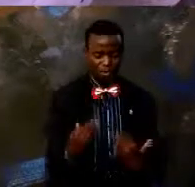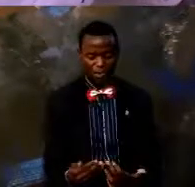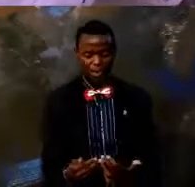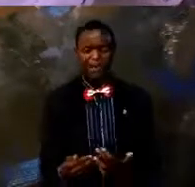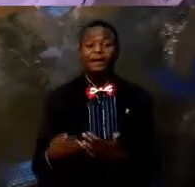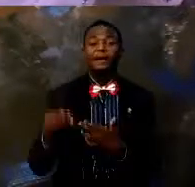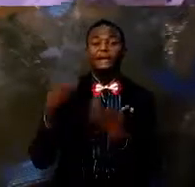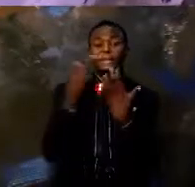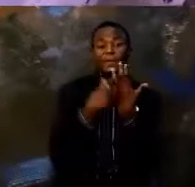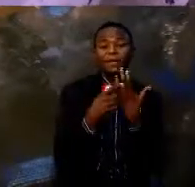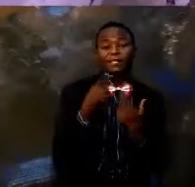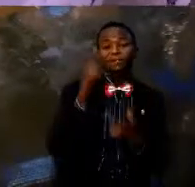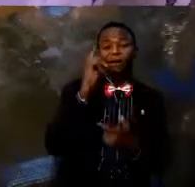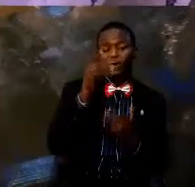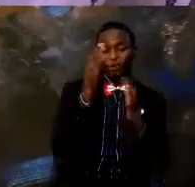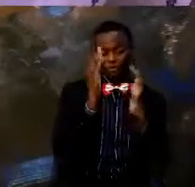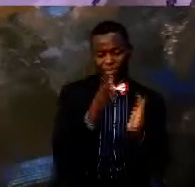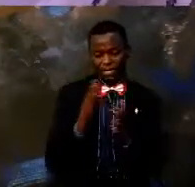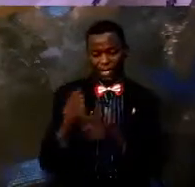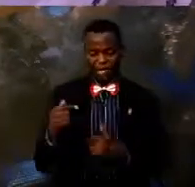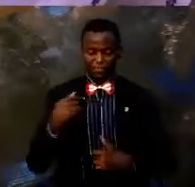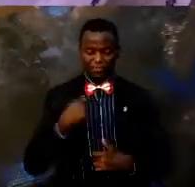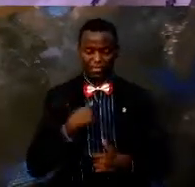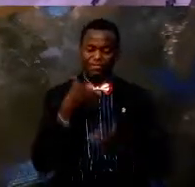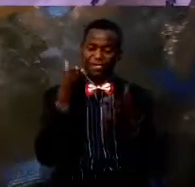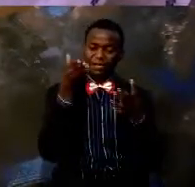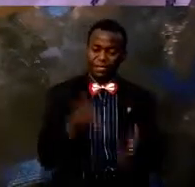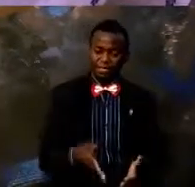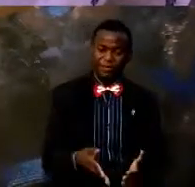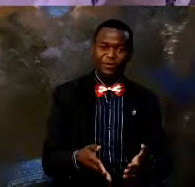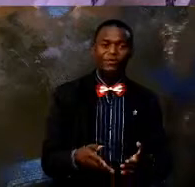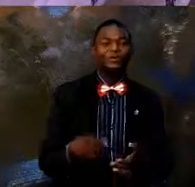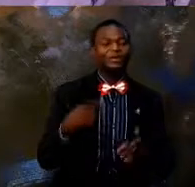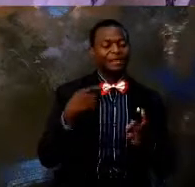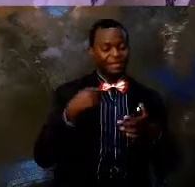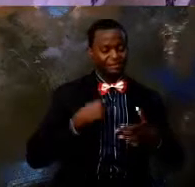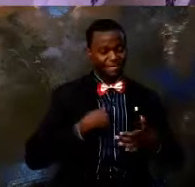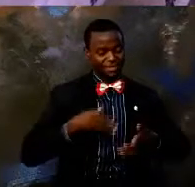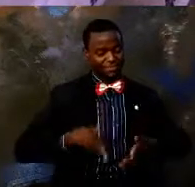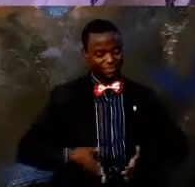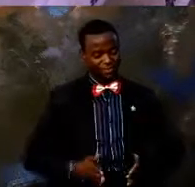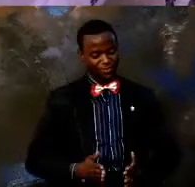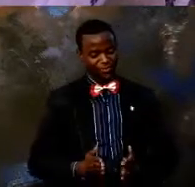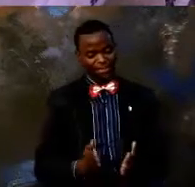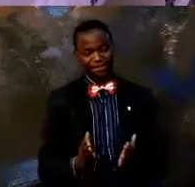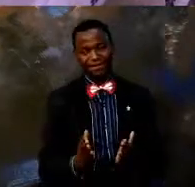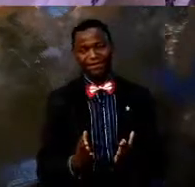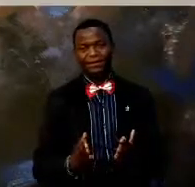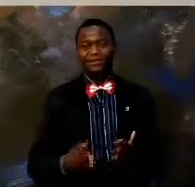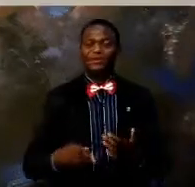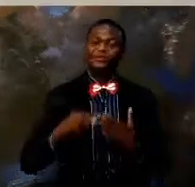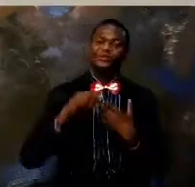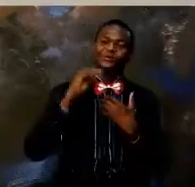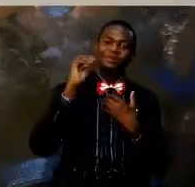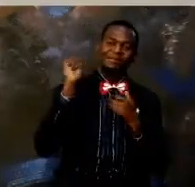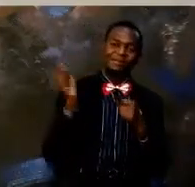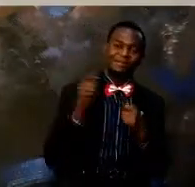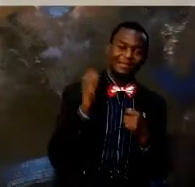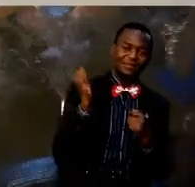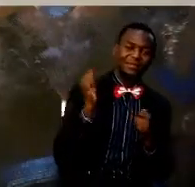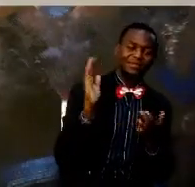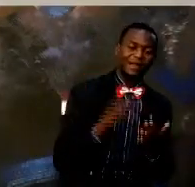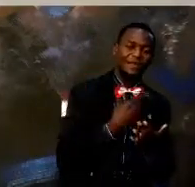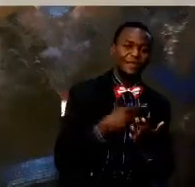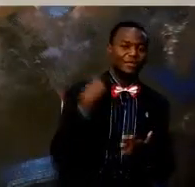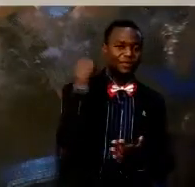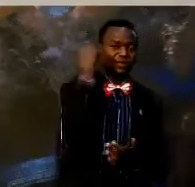inasema, mimi wewe ndiye mwanangu, mimi leo nimekuzaa. Hiyo ni Zaburi 2 na mstari wa